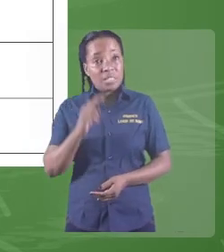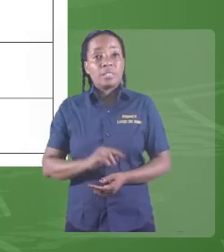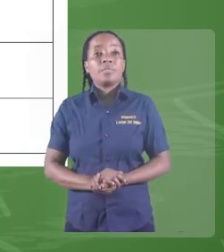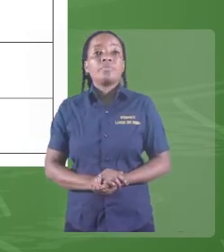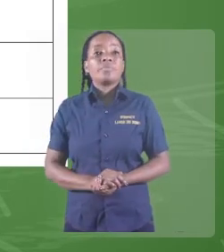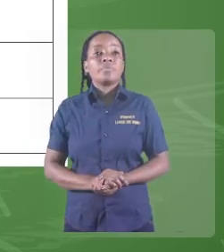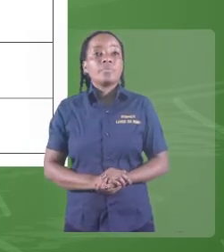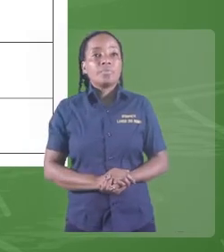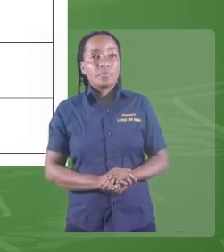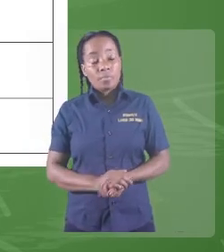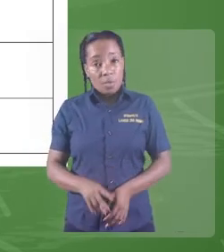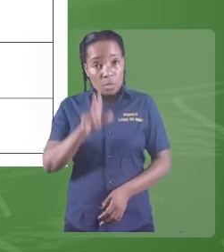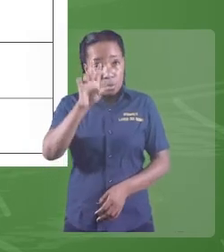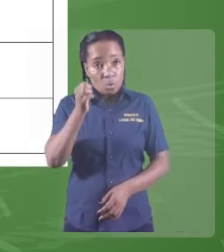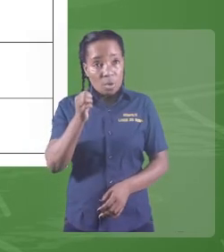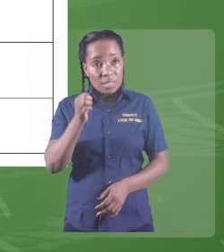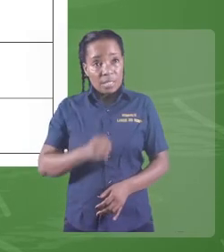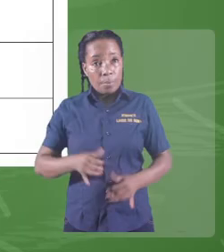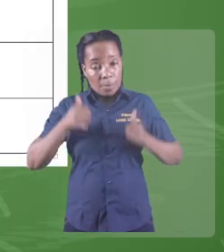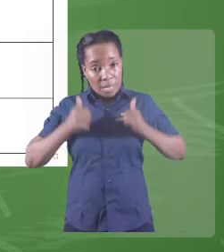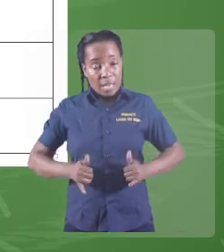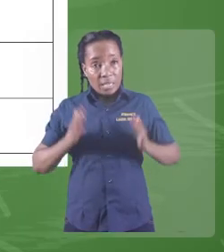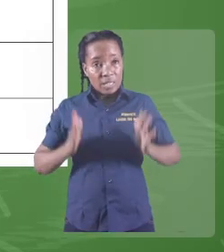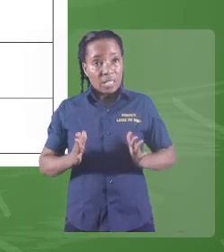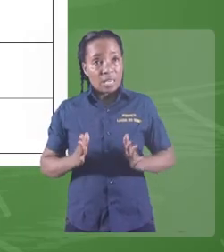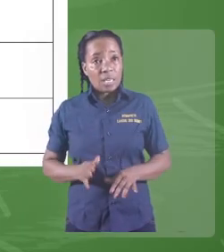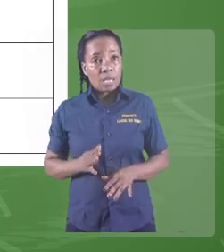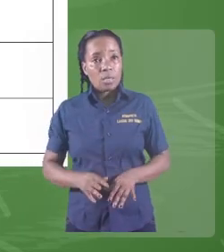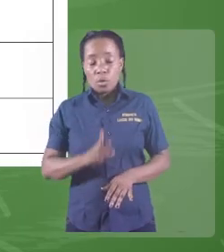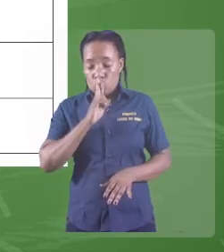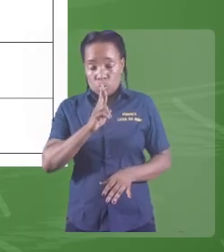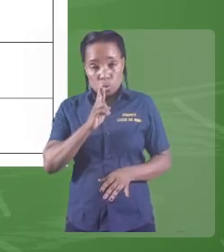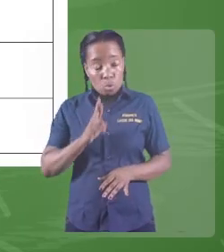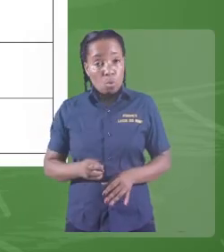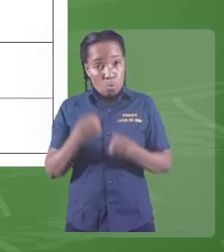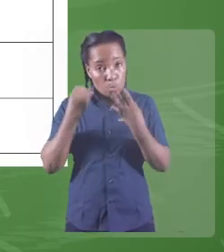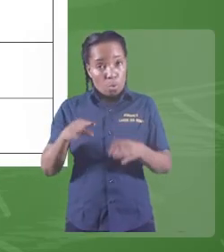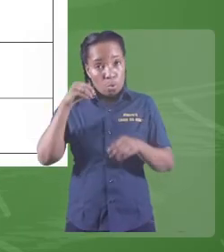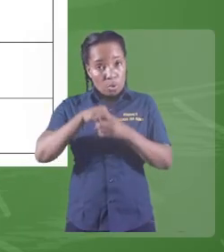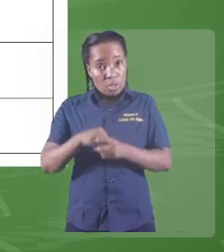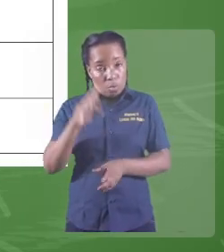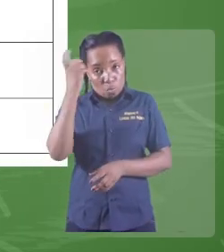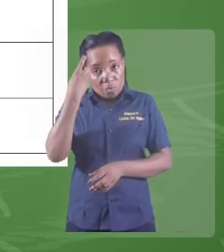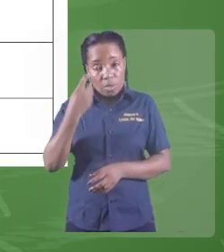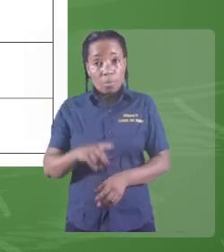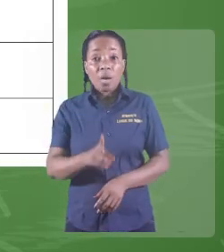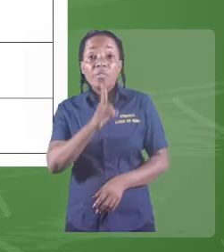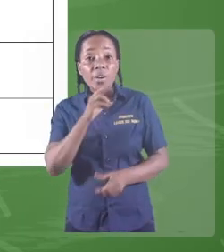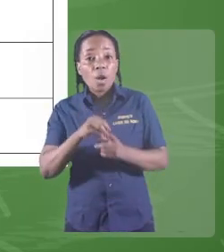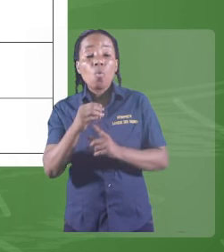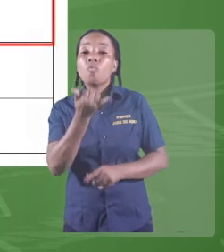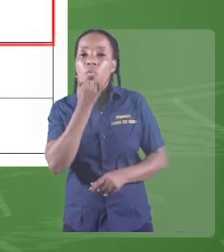Troisième affirmation. Les autochtones musulmans sont bien représentés au conseil de gouvernement. Vrai ou